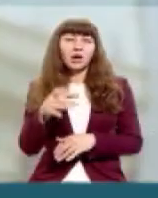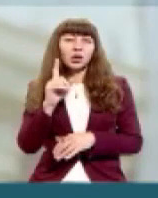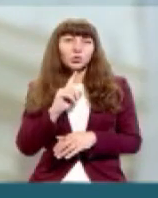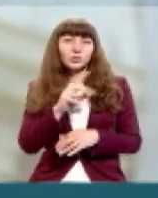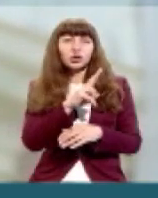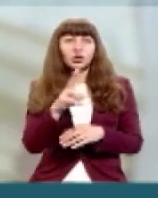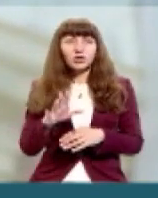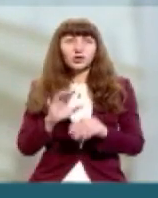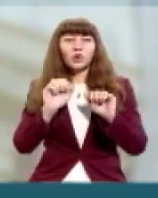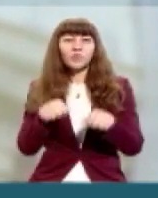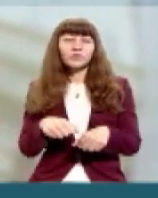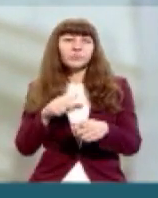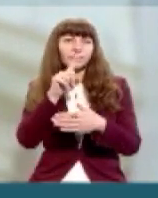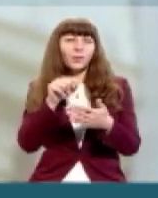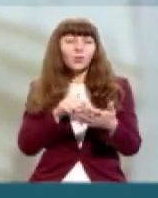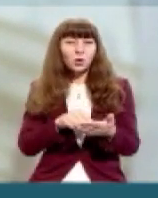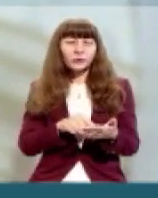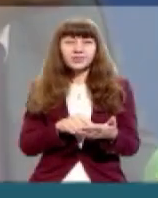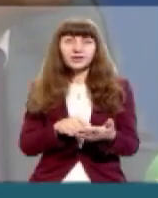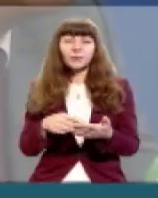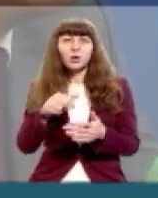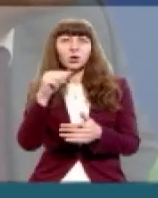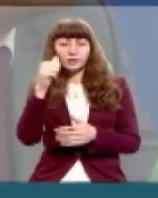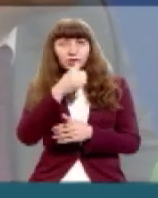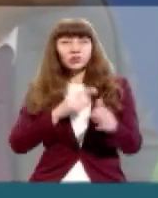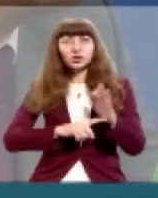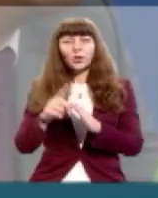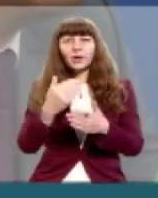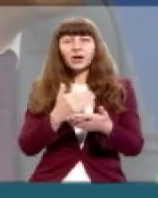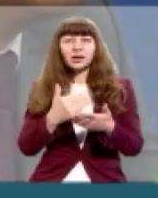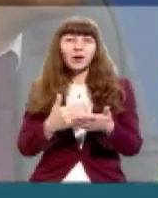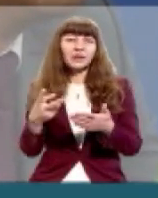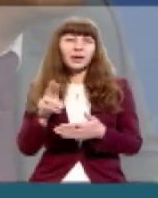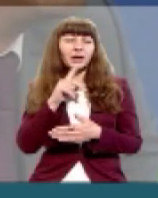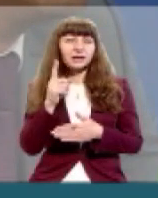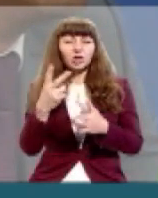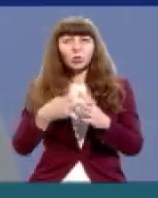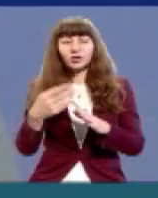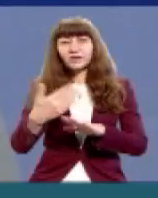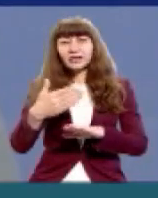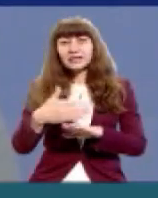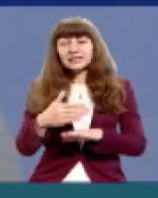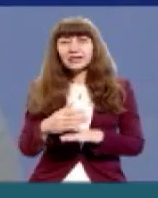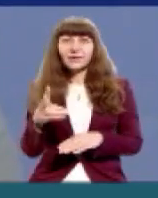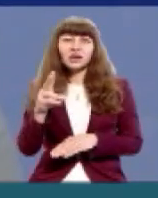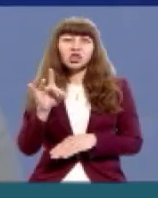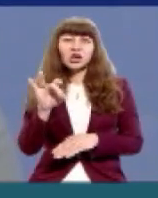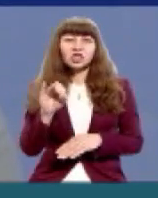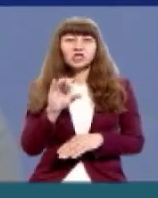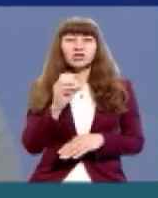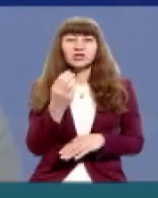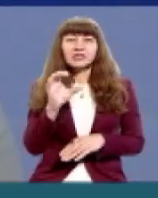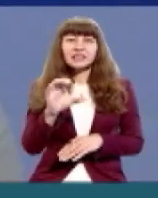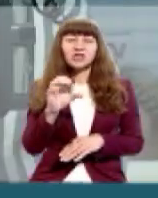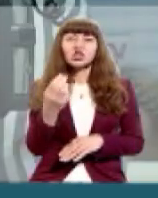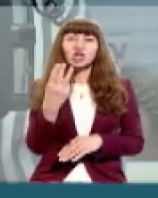Доступное жилье стало одним из основных вопросов. С прошлого года в области реализуется региональная программа льготного кредитования молодежи «Жашанрак».